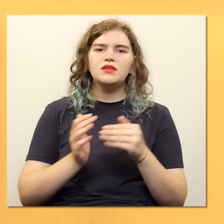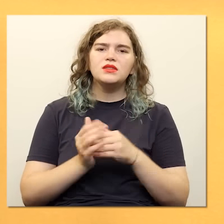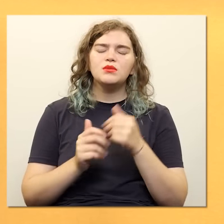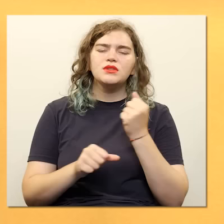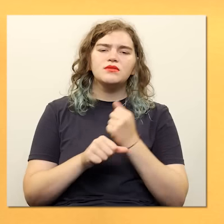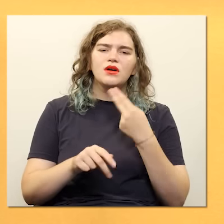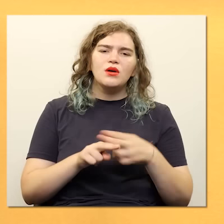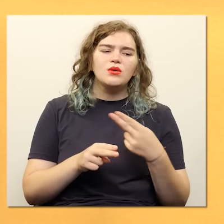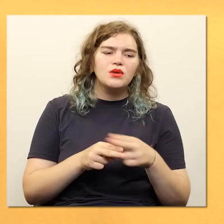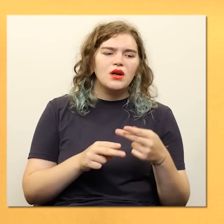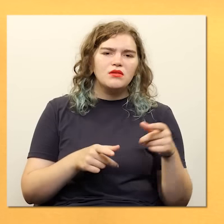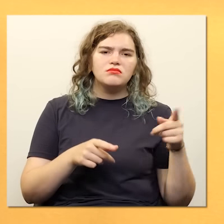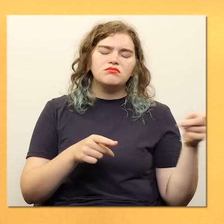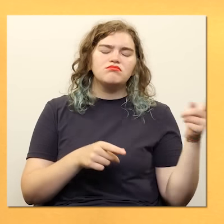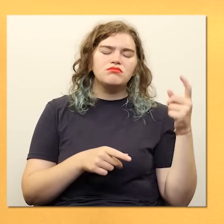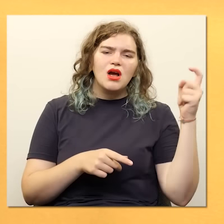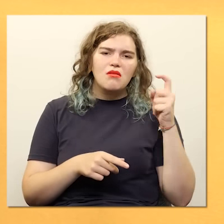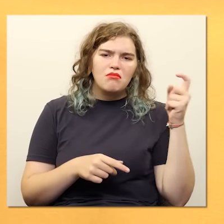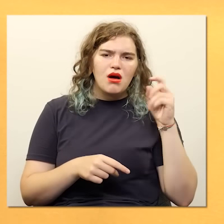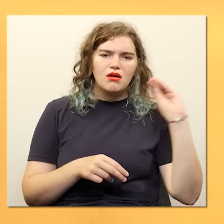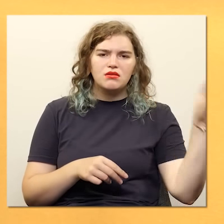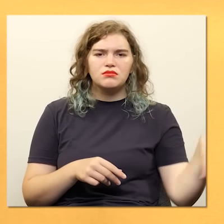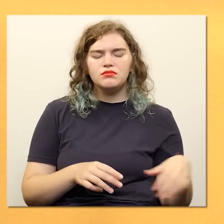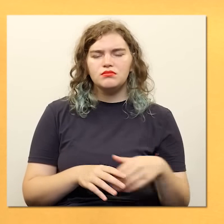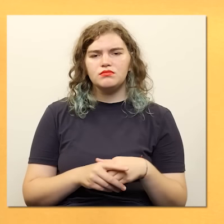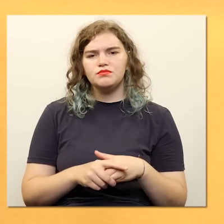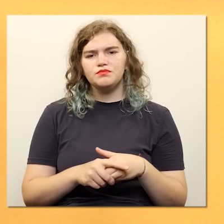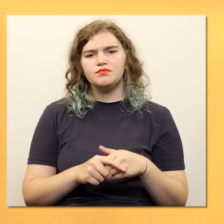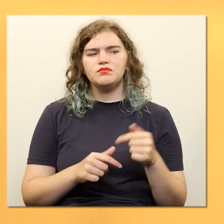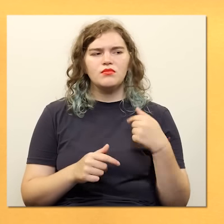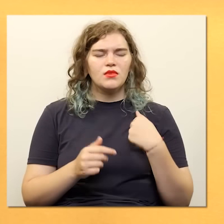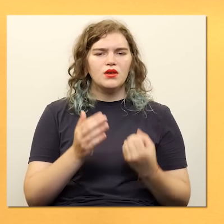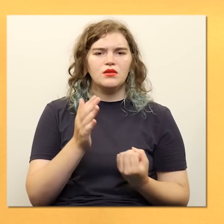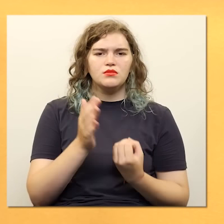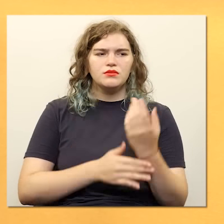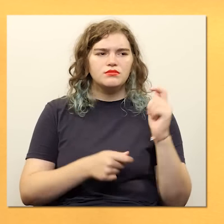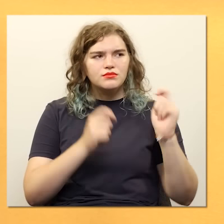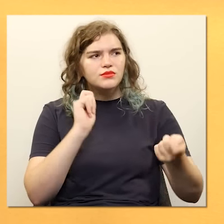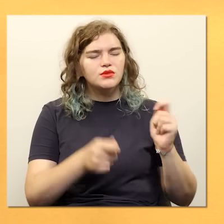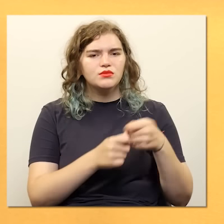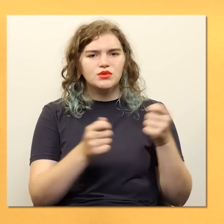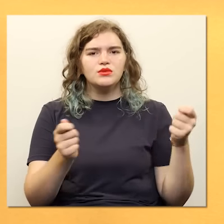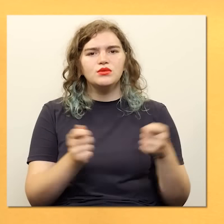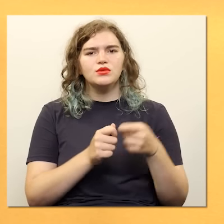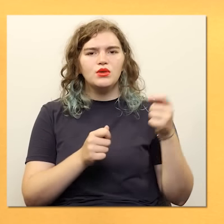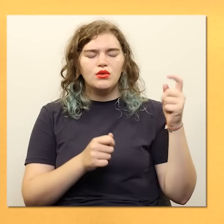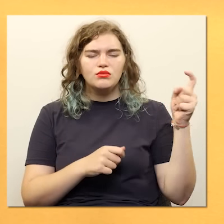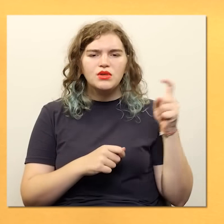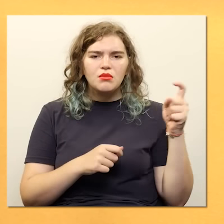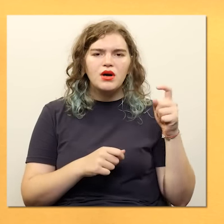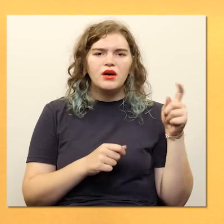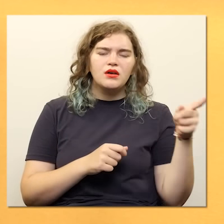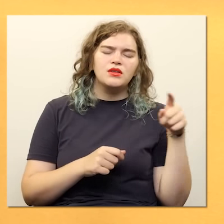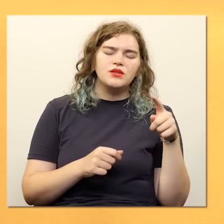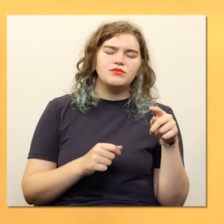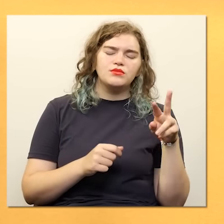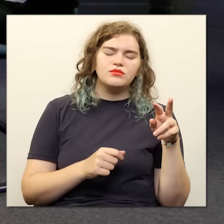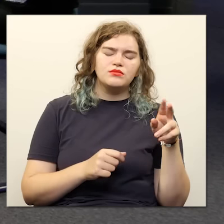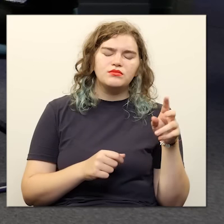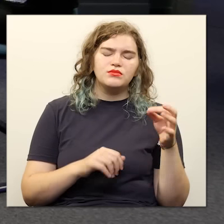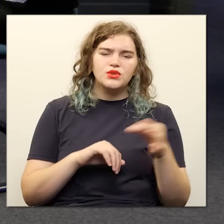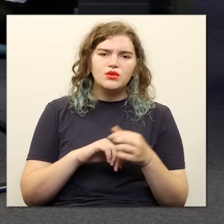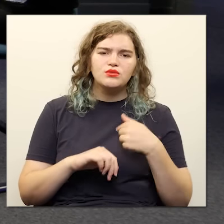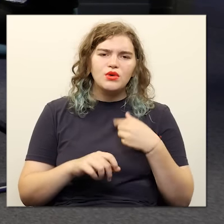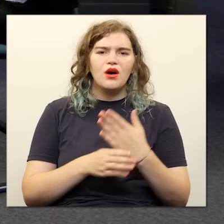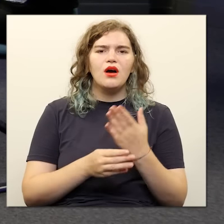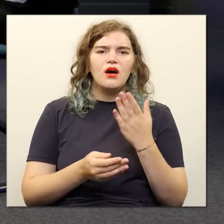trebuia să fac curățenie în cămară. Și era proaspăt zugrăvită cămara noastră, soțul meu